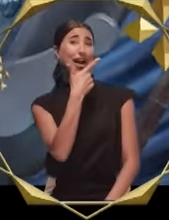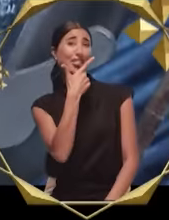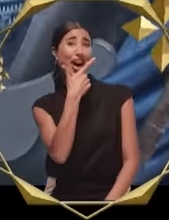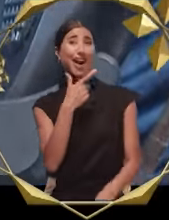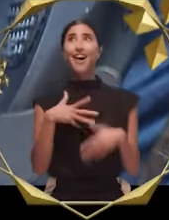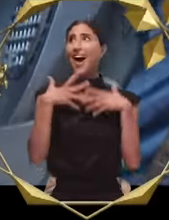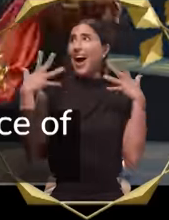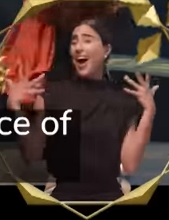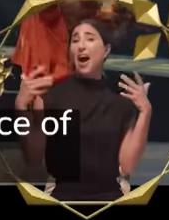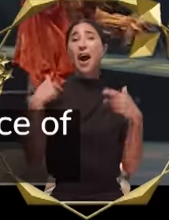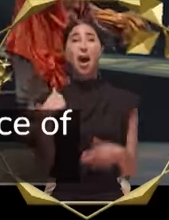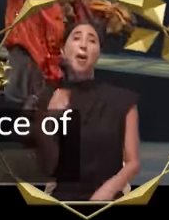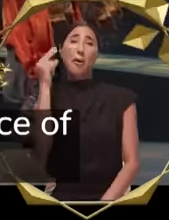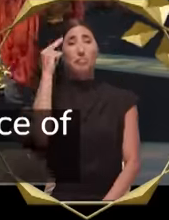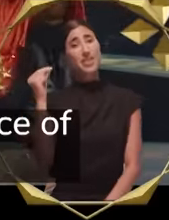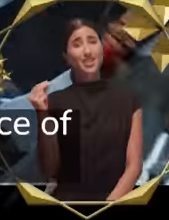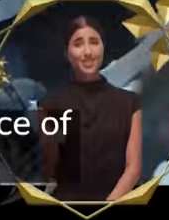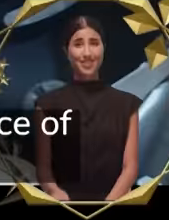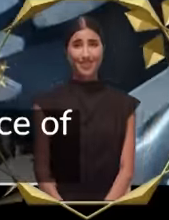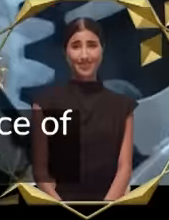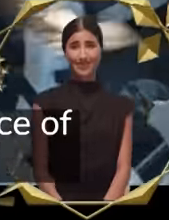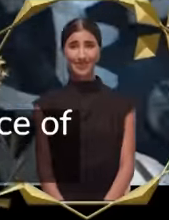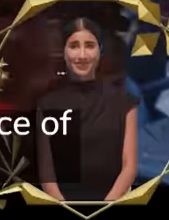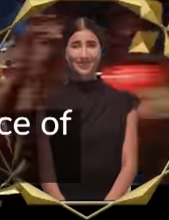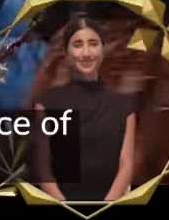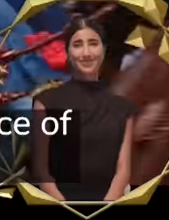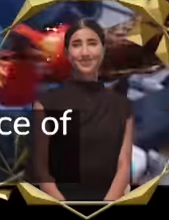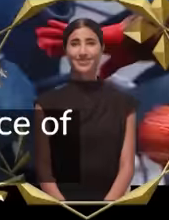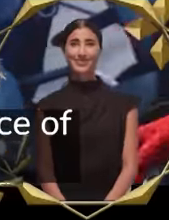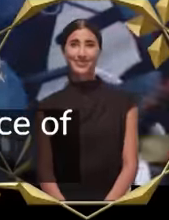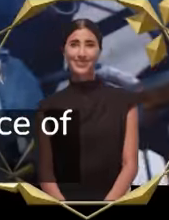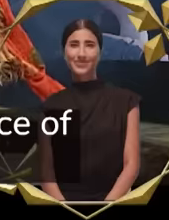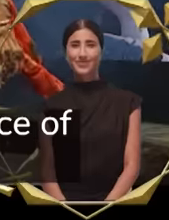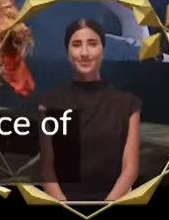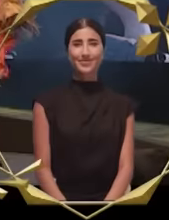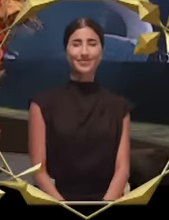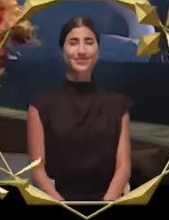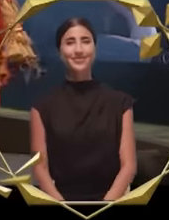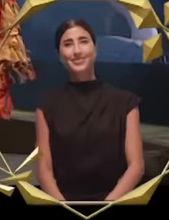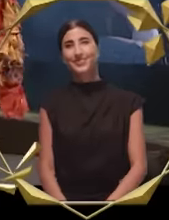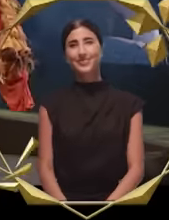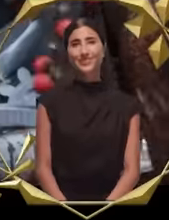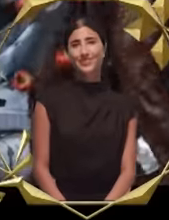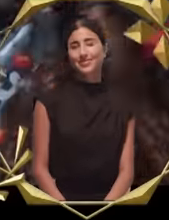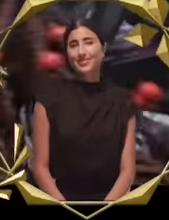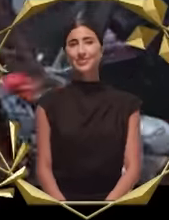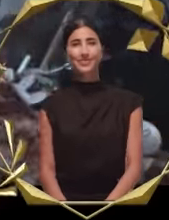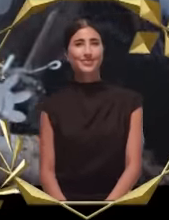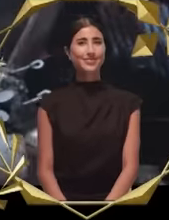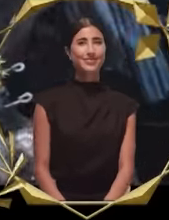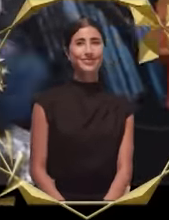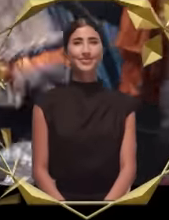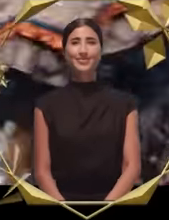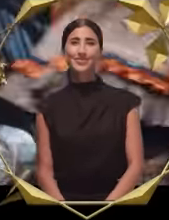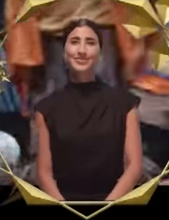أفتقد فقير أفتح بابه دهشة ينهي ألا شيء جديد يرمي علي ضحكة